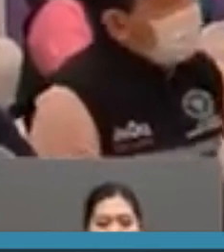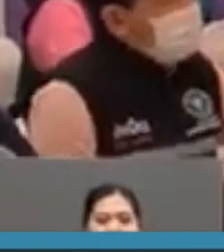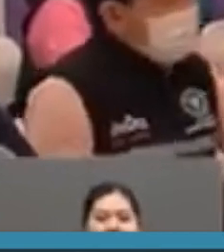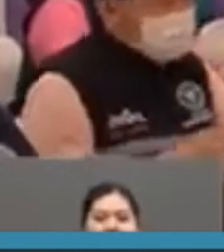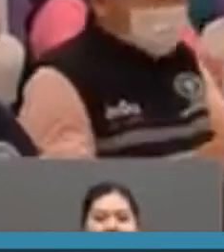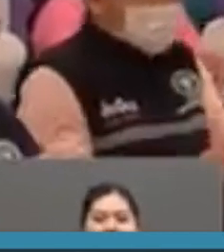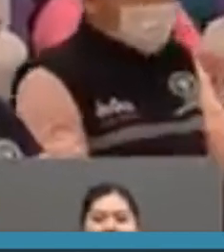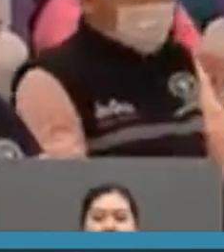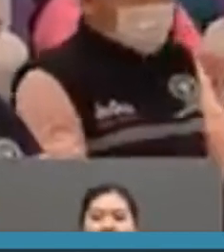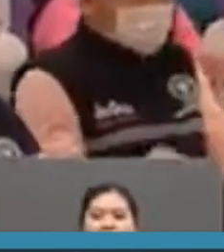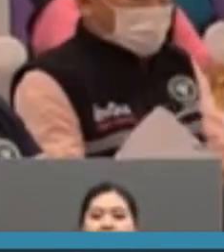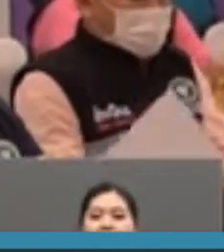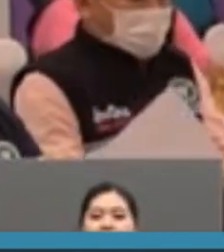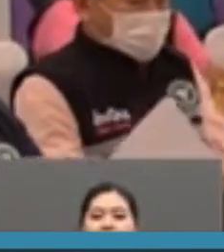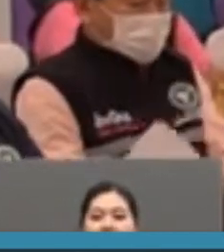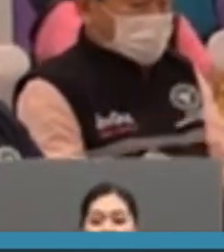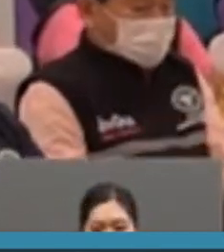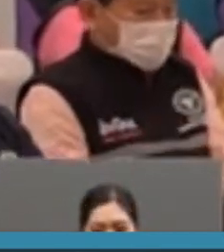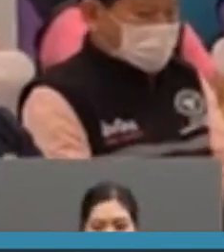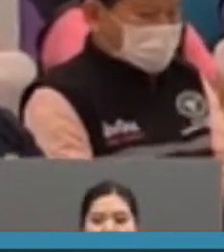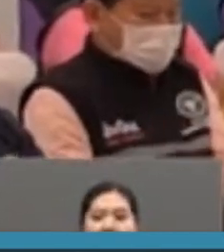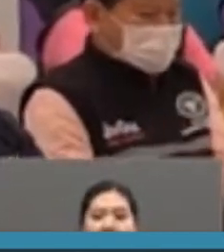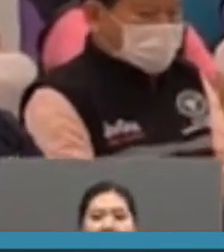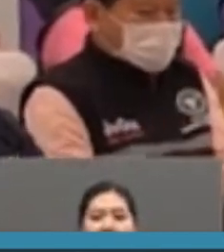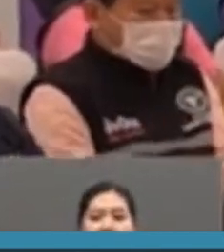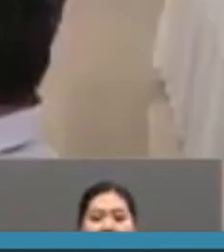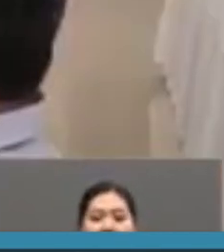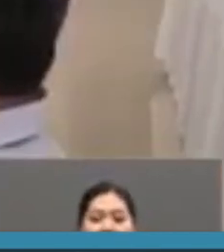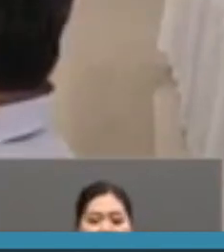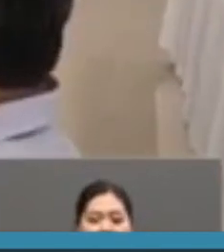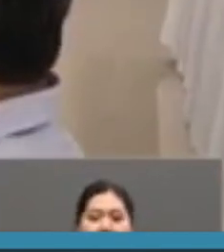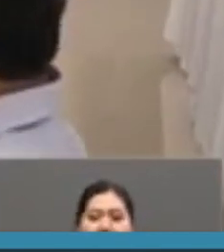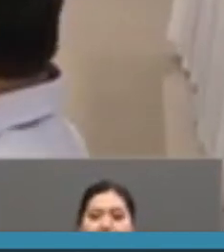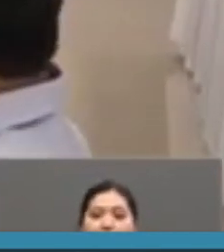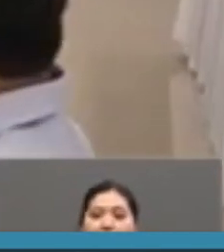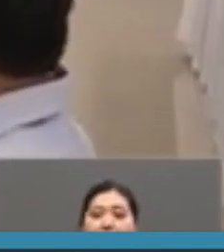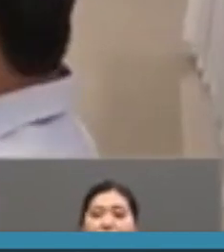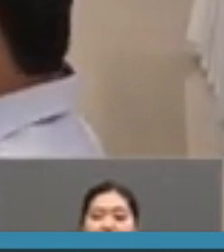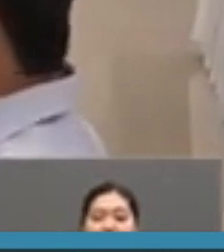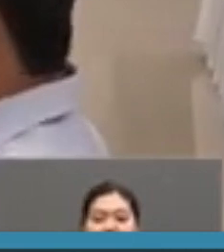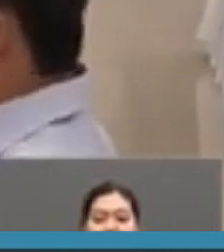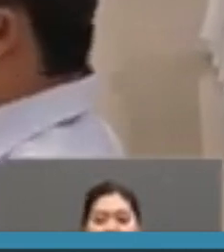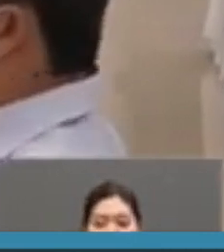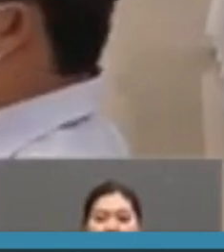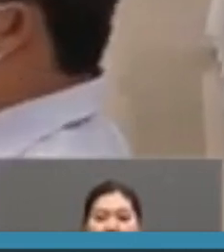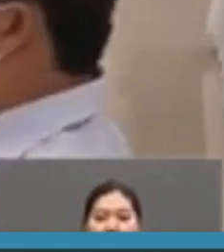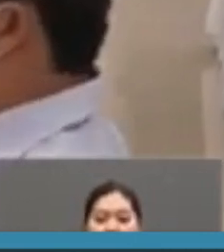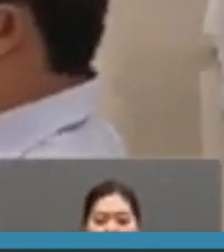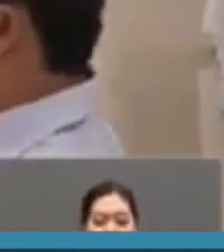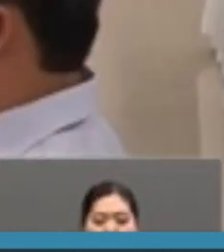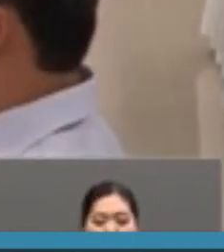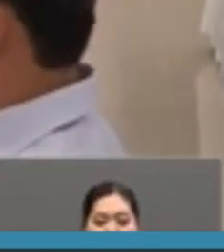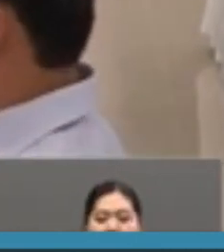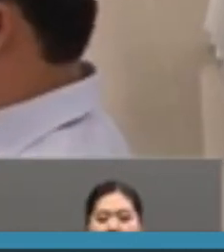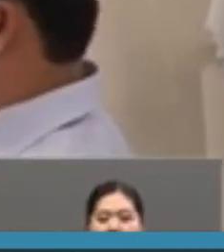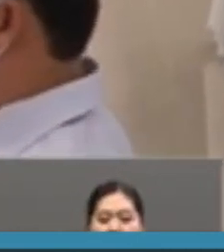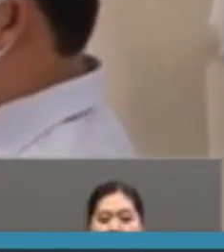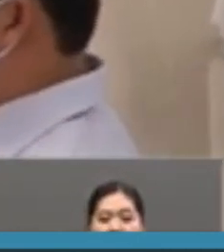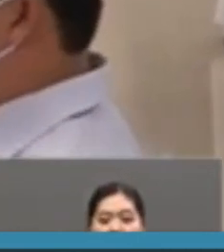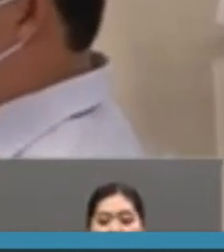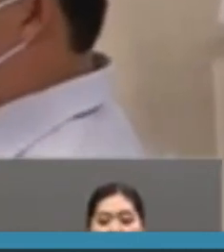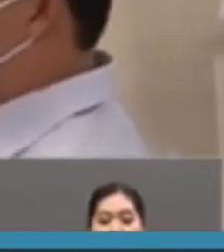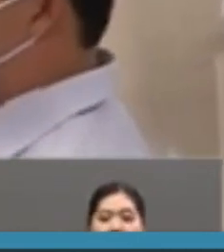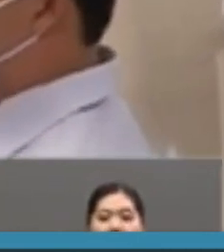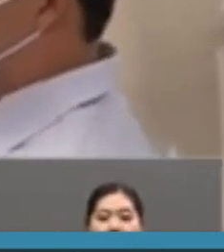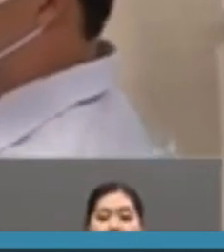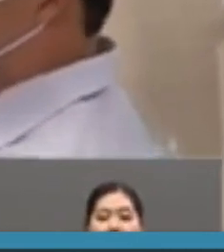ซีเซียม137ในโรงงานหลอมโลหะจังหวัดปราจีนบุรีอย่างต่อเนื่องสั่งการกำชับแนวทางการทำงานป้องกันผลก